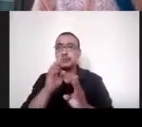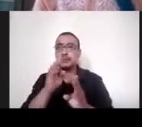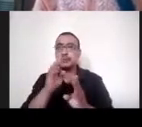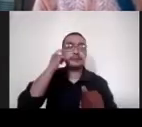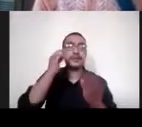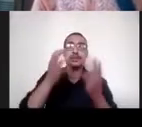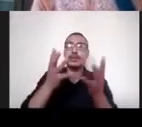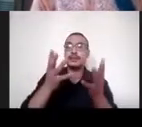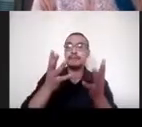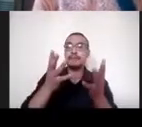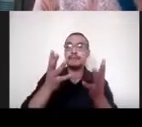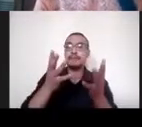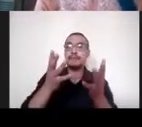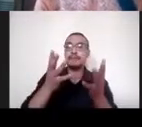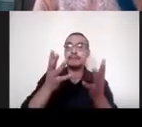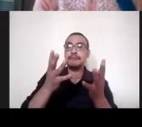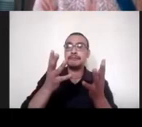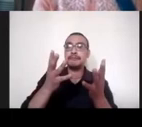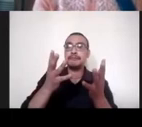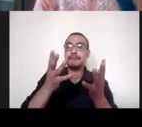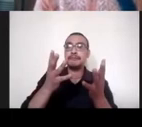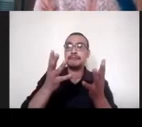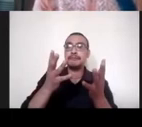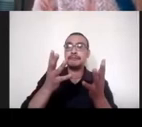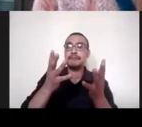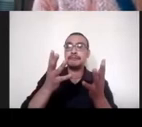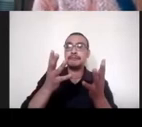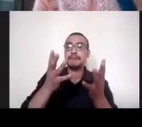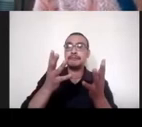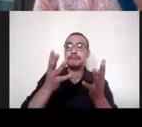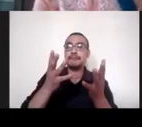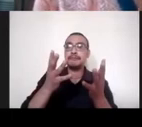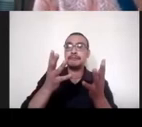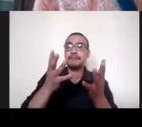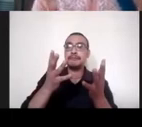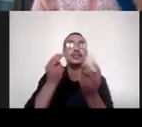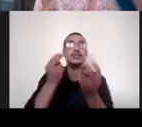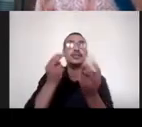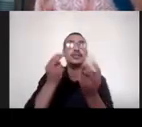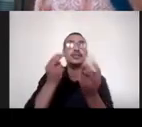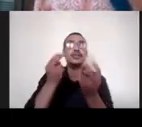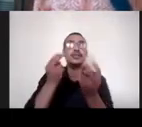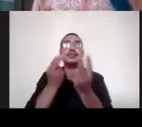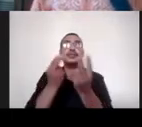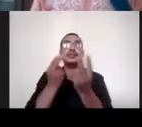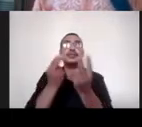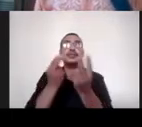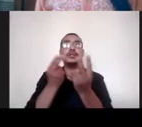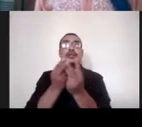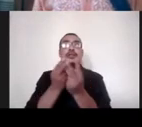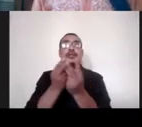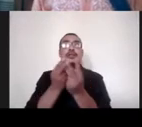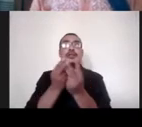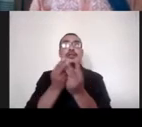होइन हेप्नी भन्छौँ नि हामीले होइन एकदम डिमिनिङ हो हेप्नी उसको कुनै अर्थै नराख्ने गरेर बोलिदिने